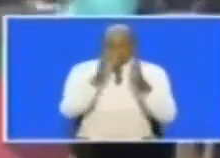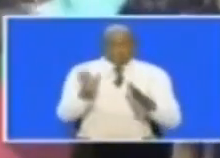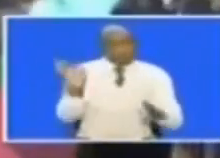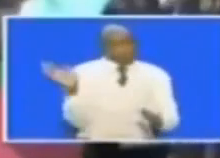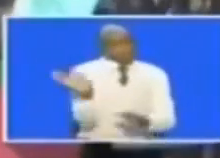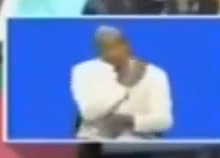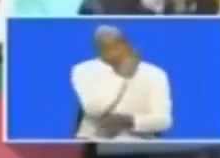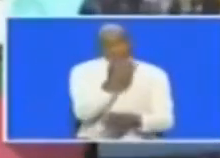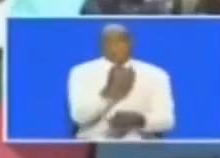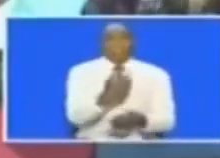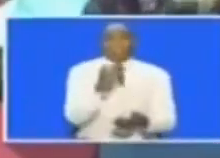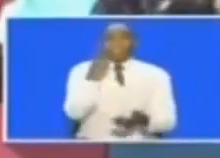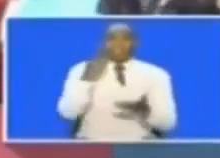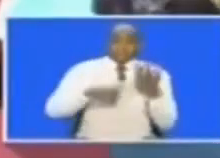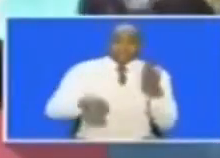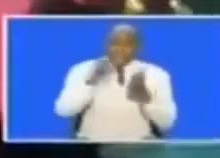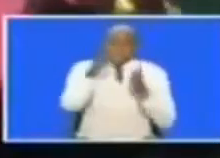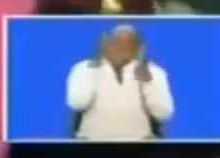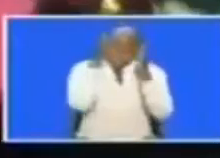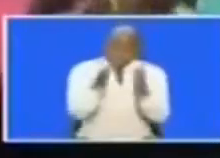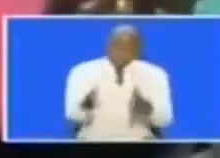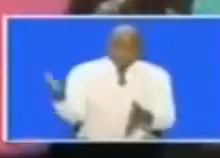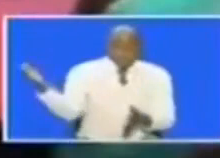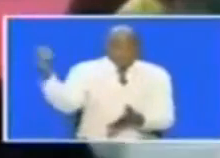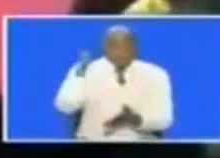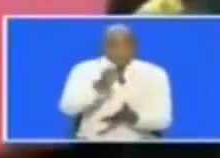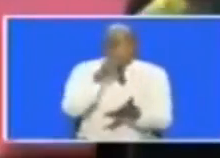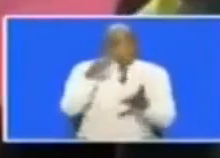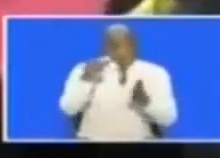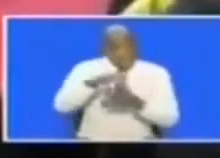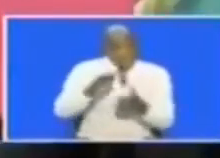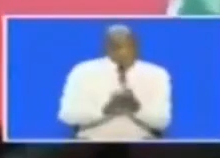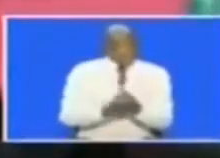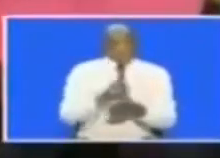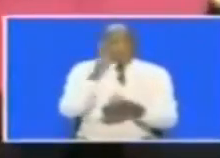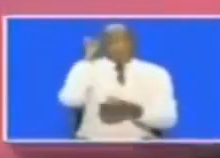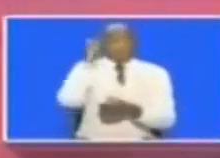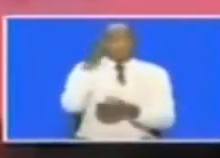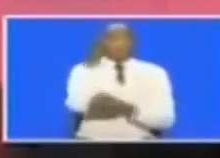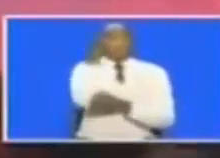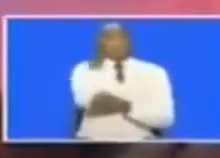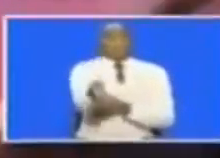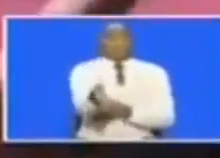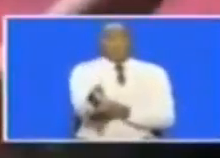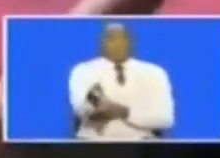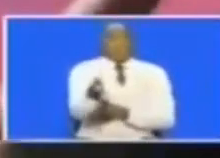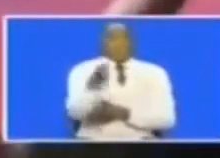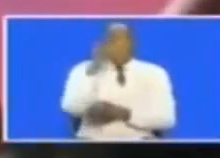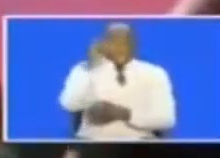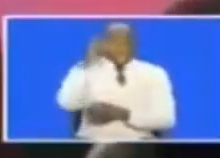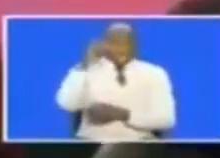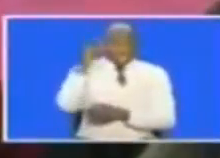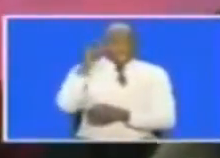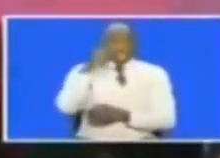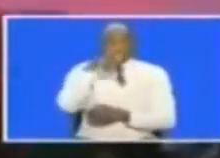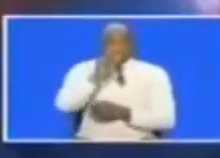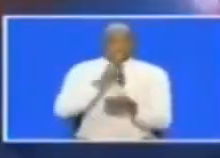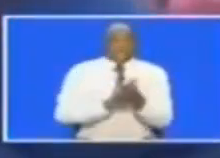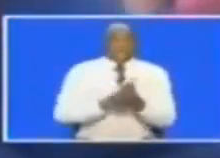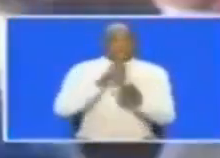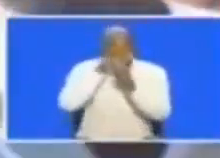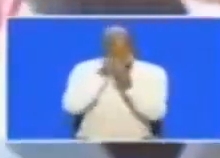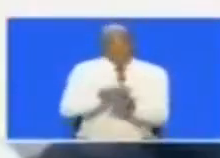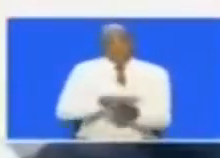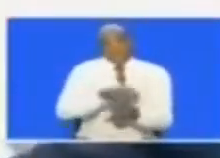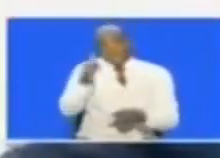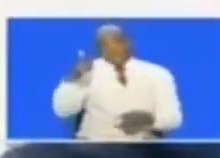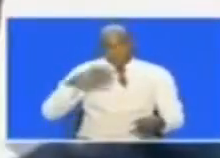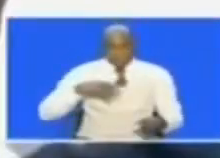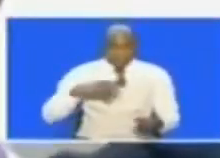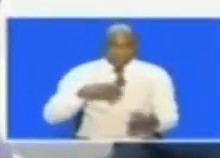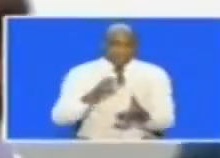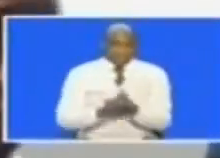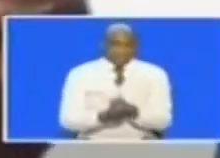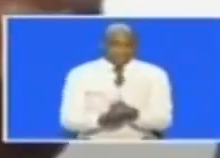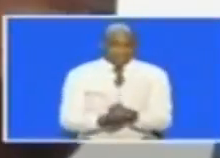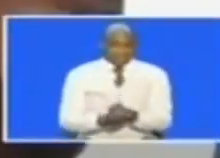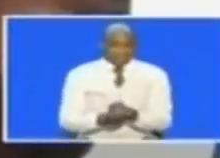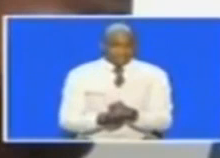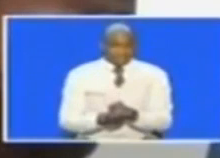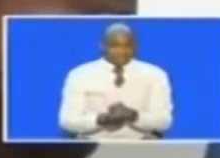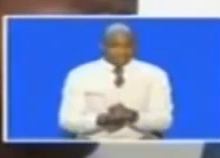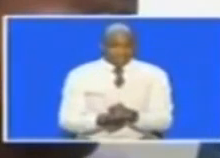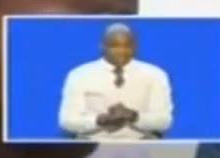mara moja, huku wakidai aliletwa eneo hilo na mbunge wa sasa Aidan Keinan ili kuwazima wapinzani wake. The